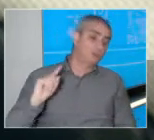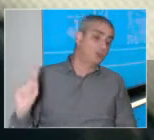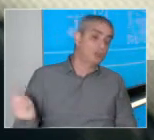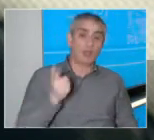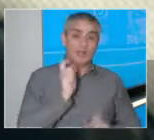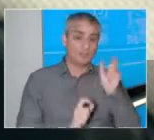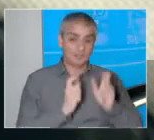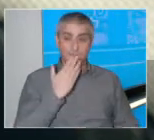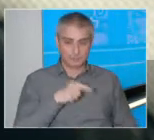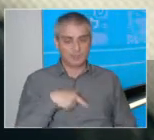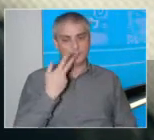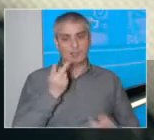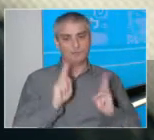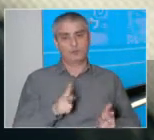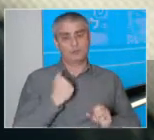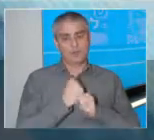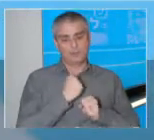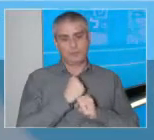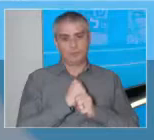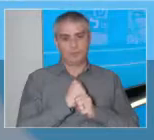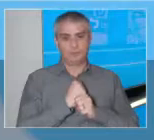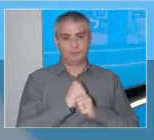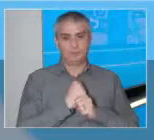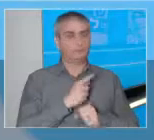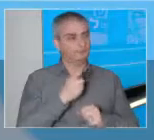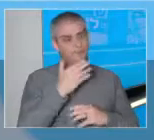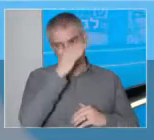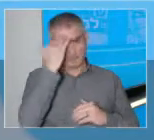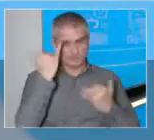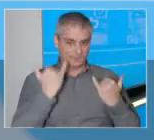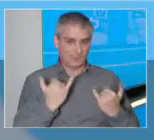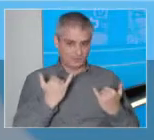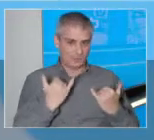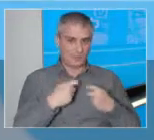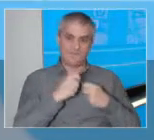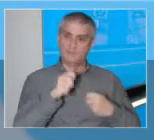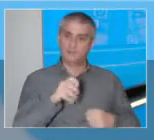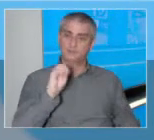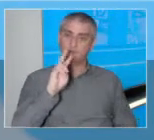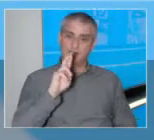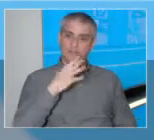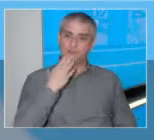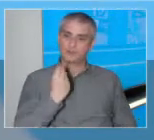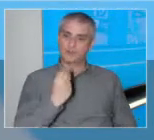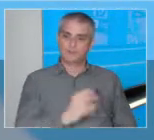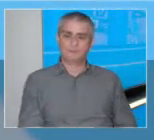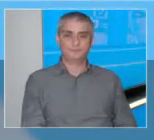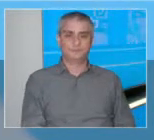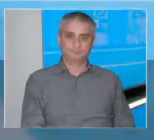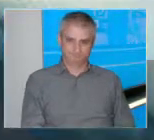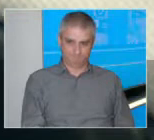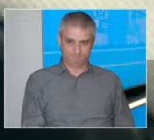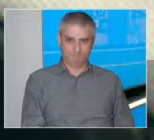אזרחי המדינה תהיה להם אפשרות לתעסוקה. כן. ובזאת מסתפק היום. חבר הכנסת מוסי רז, תודה רבה לך. חן חן, תודה לכם.